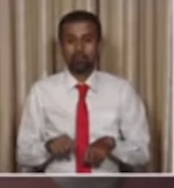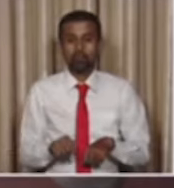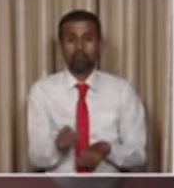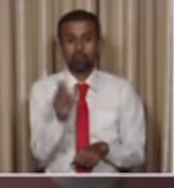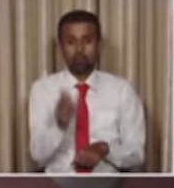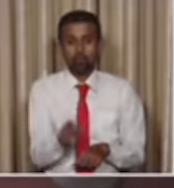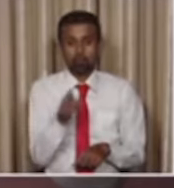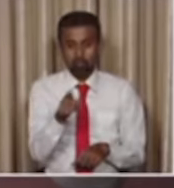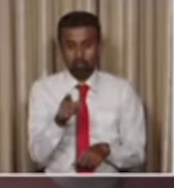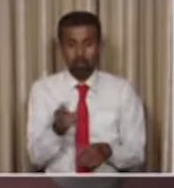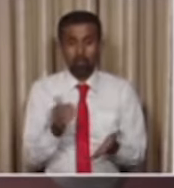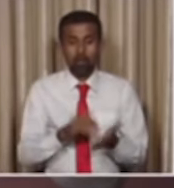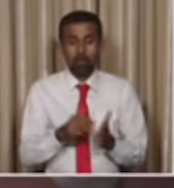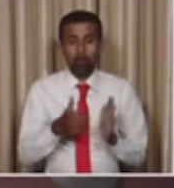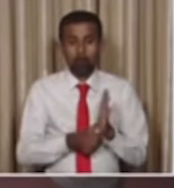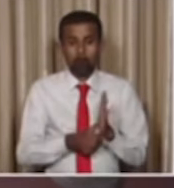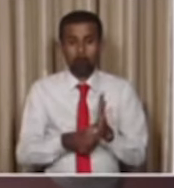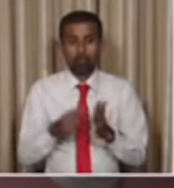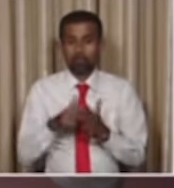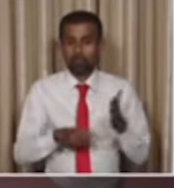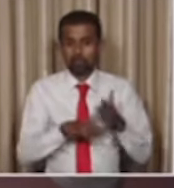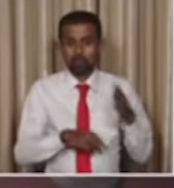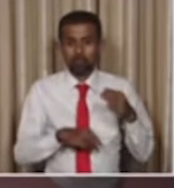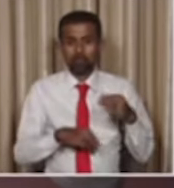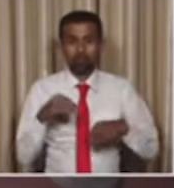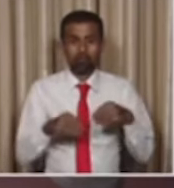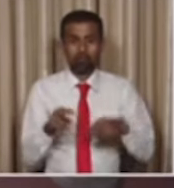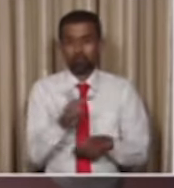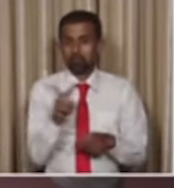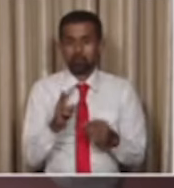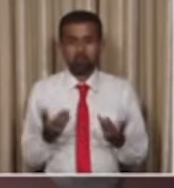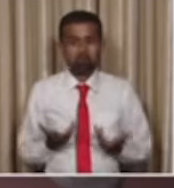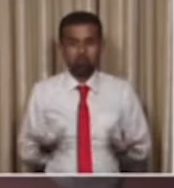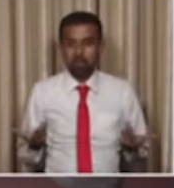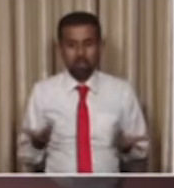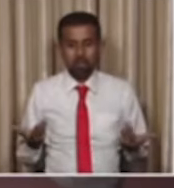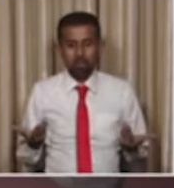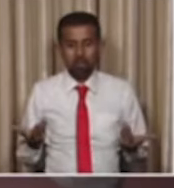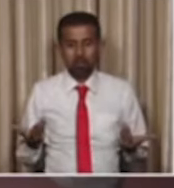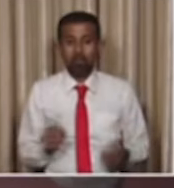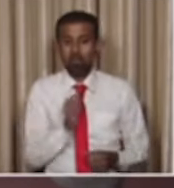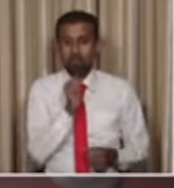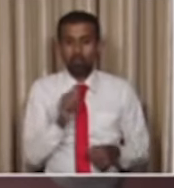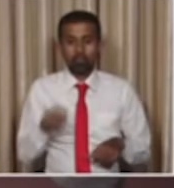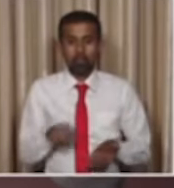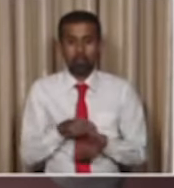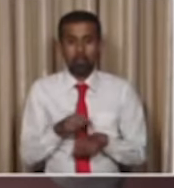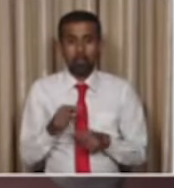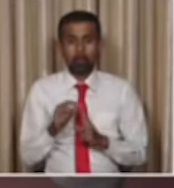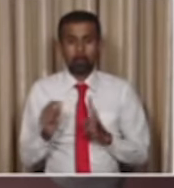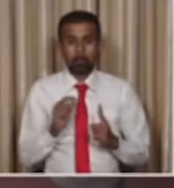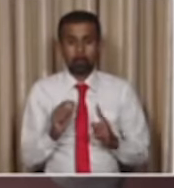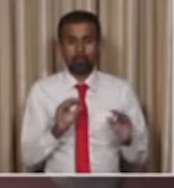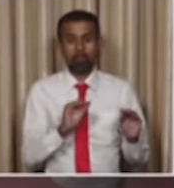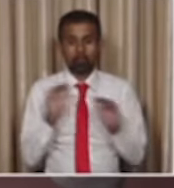ඔබතුමාට නැවත මේ පනත ඡන්දෙට හෝ විවාදෙට හෝ දෙකටම ගන්න බෑ ඇත්තරම දැන් තියෙන්නේ පන පාර්ලිමේන්තුව